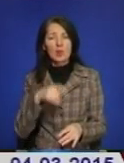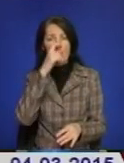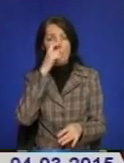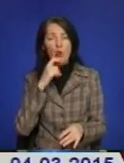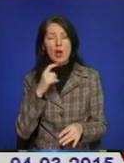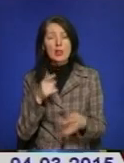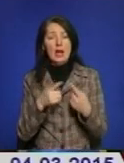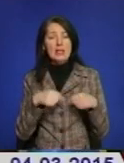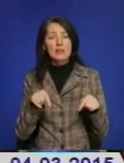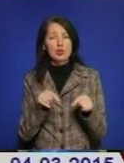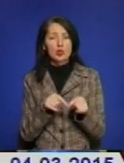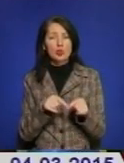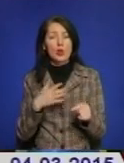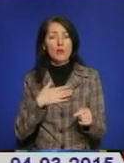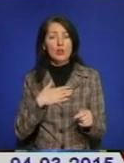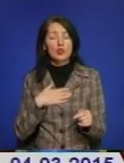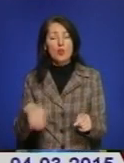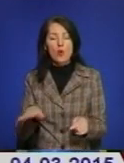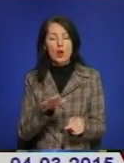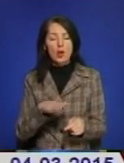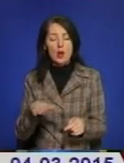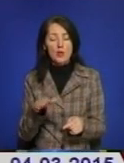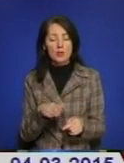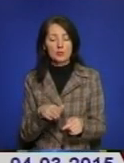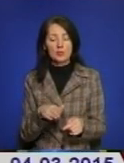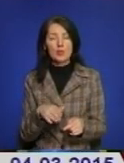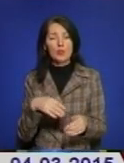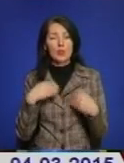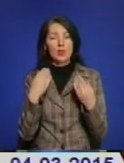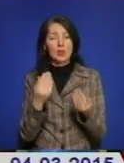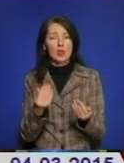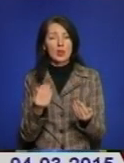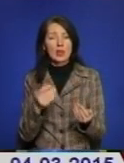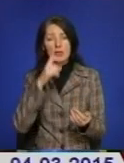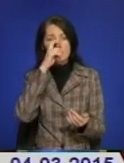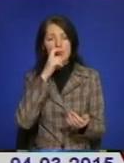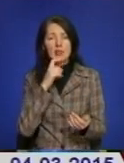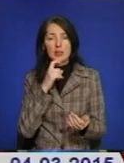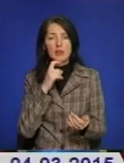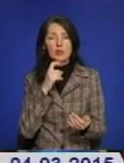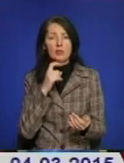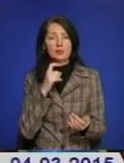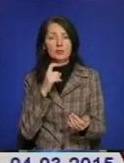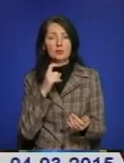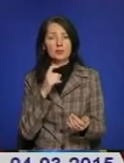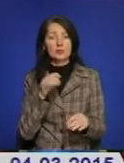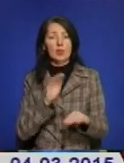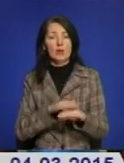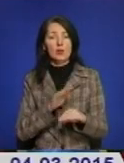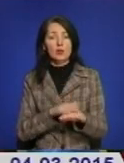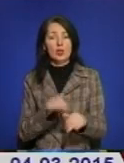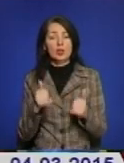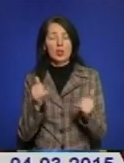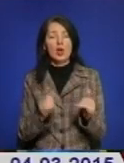погана інфраструктура в нашому краї, дає негативні фактори